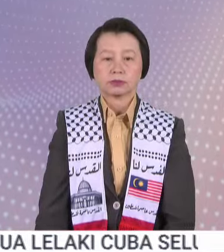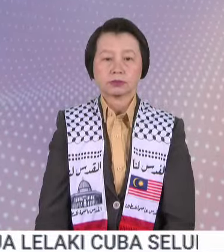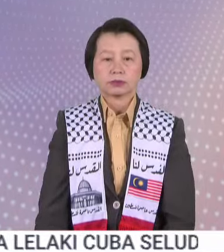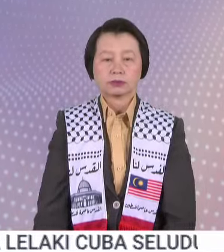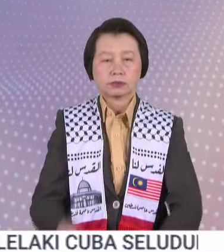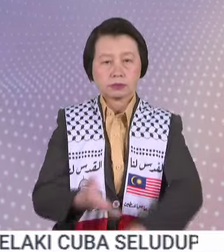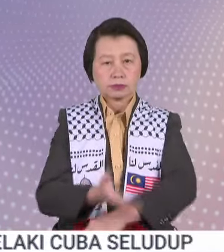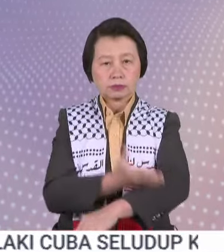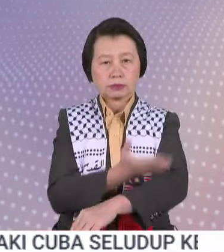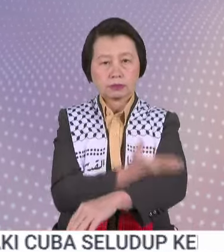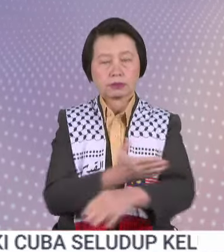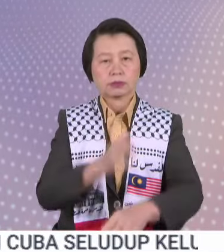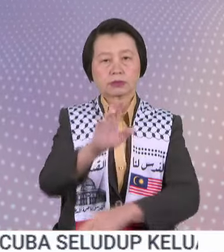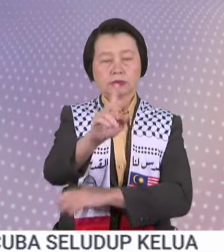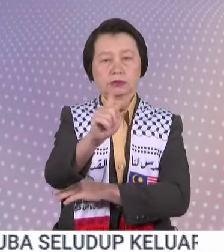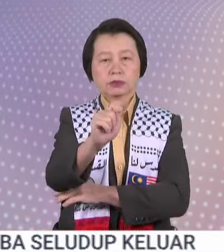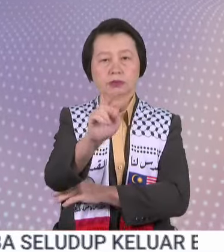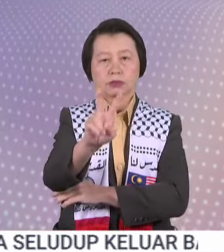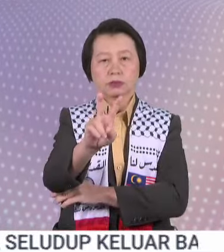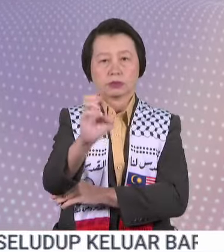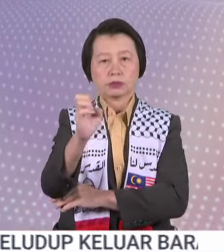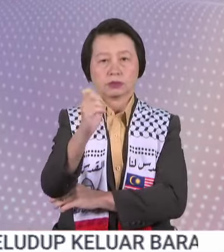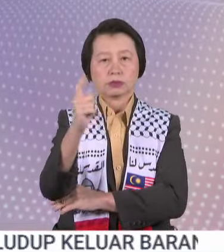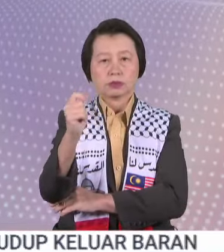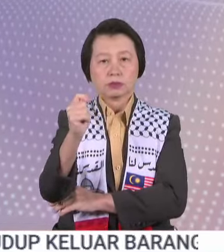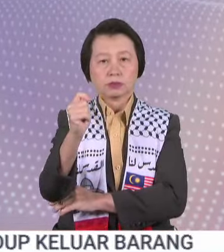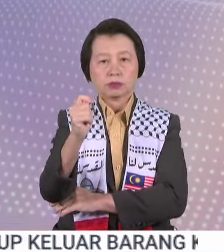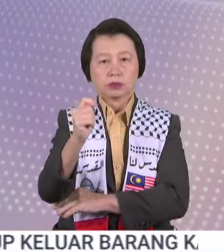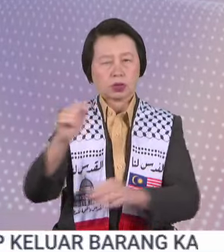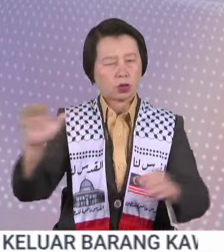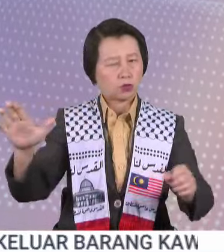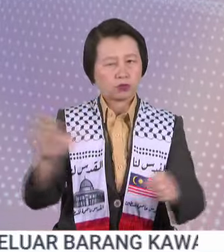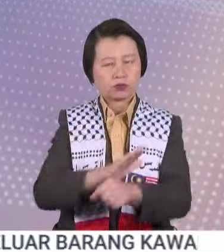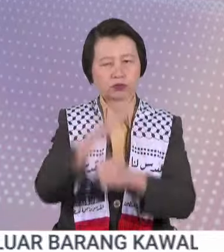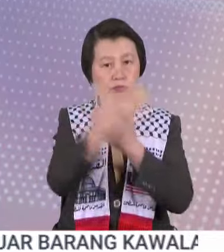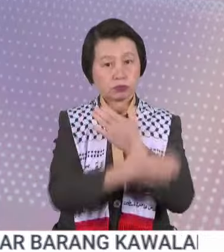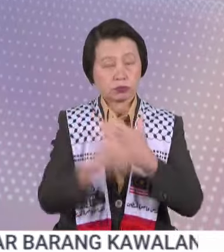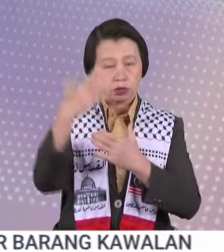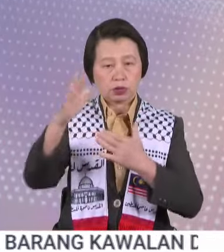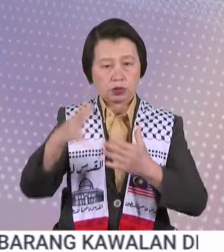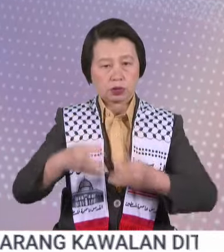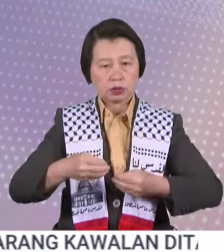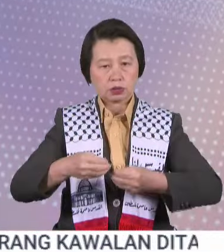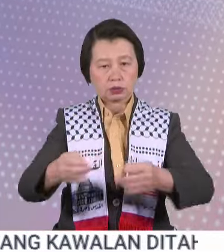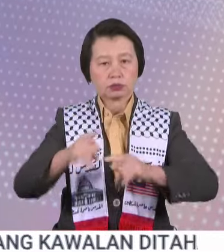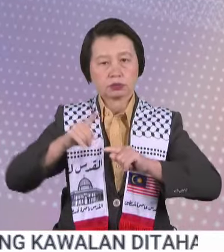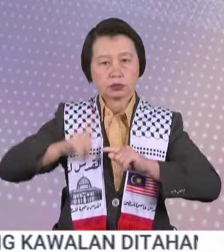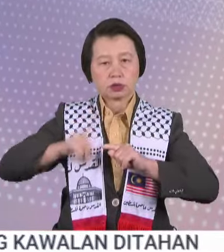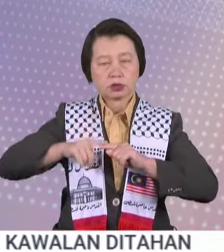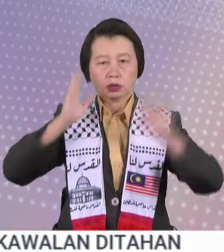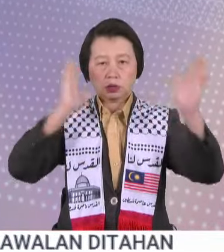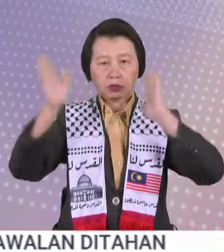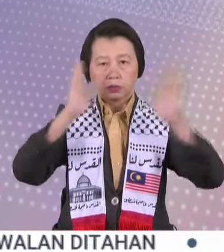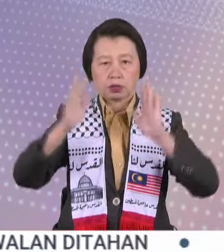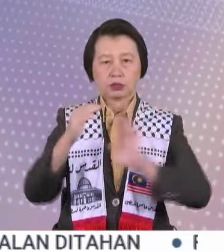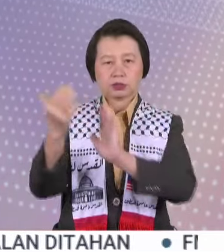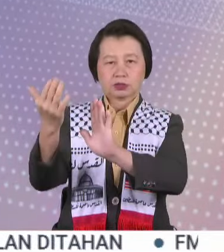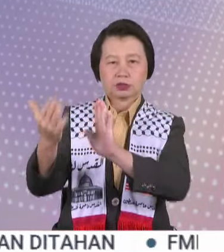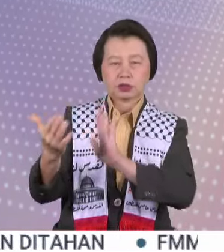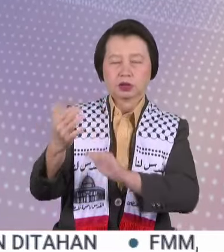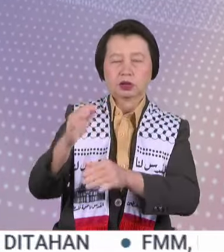Pemerkasaan program latihan teknikal dan vokasional TVET secara menyeluruh akan meminimumkan kebergantungan Malaysia